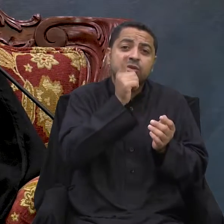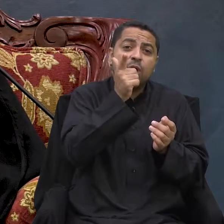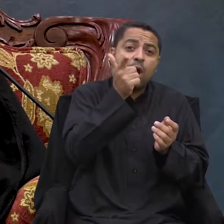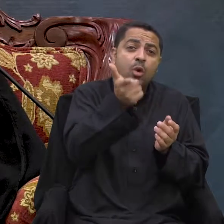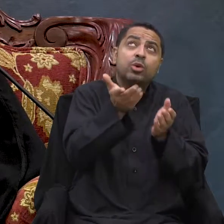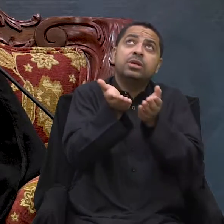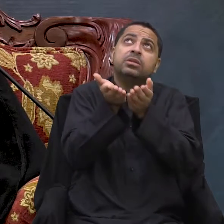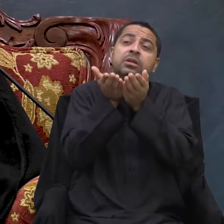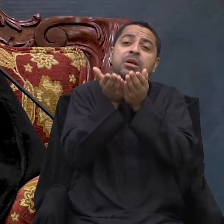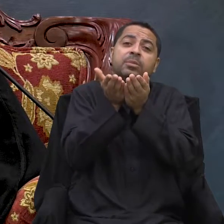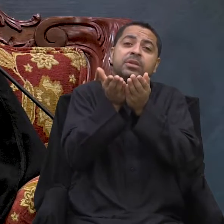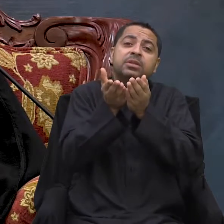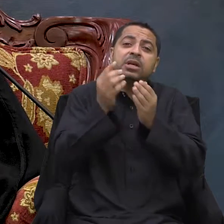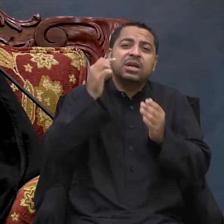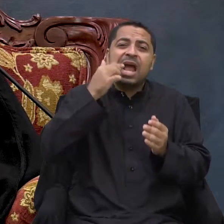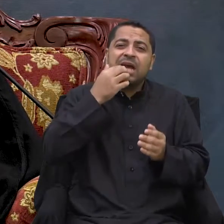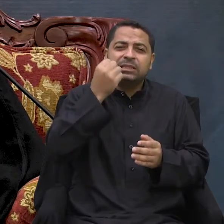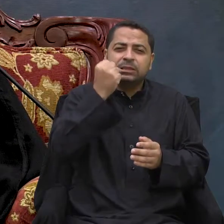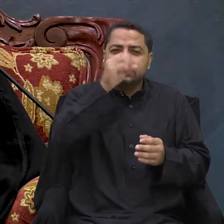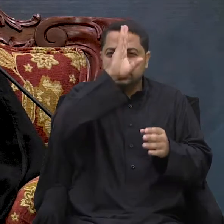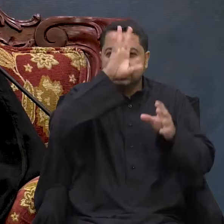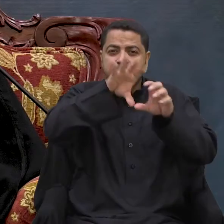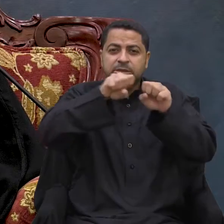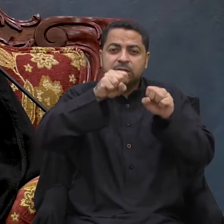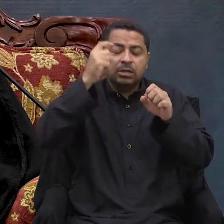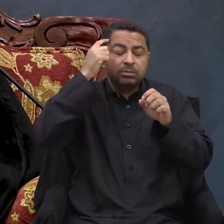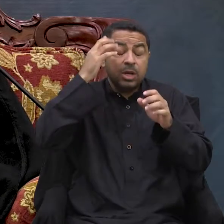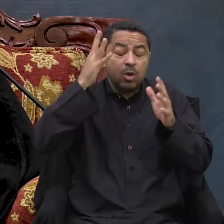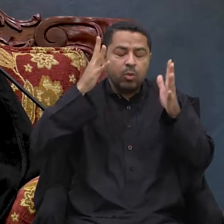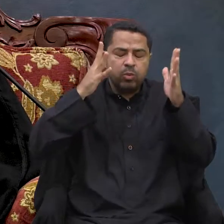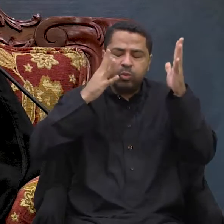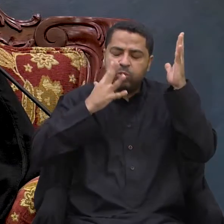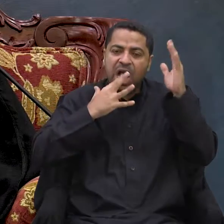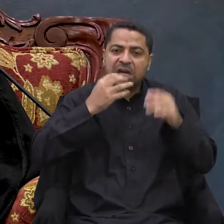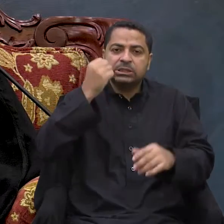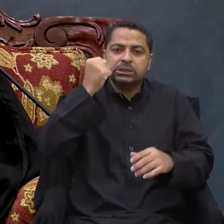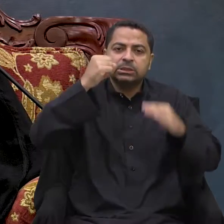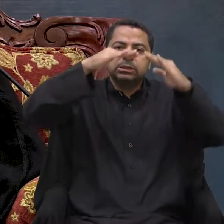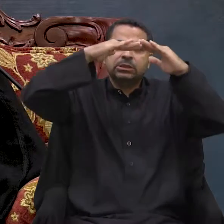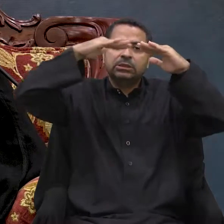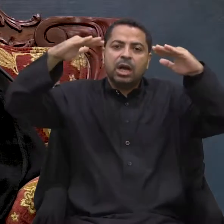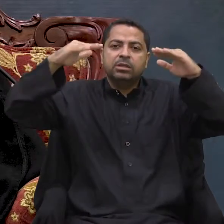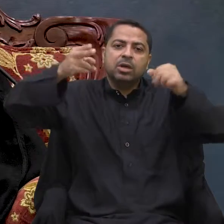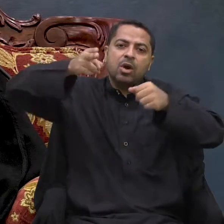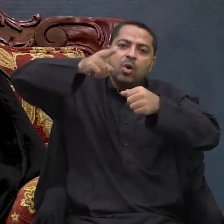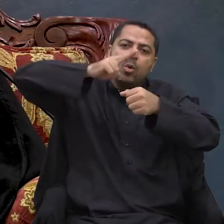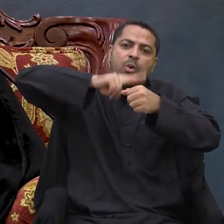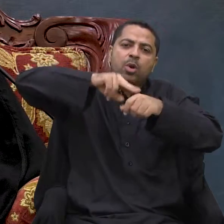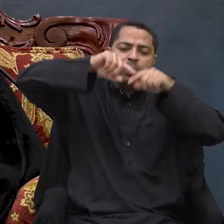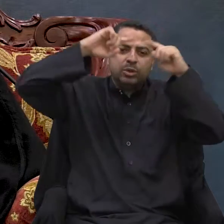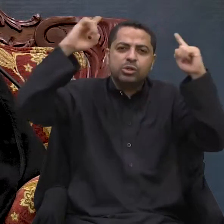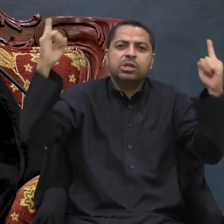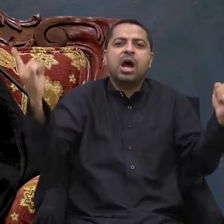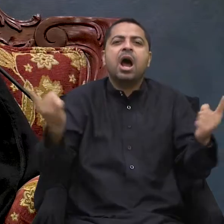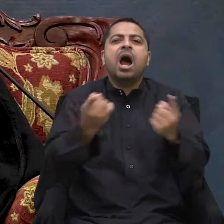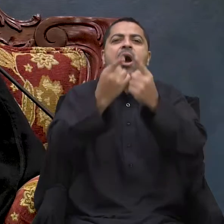بأنها جلت وعظمت في السماوات على جميع